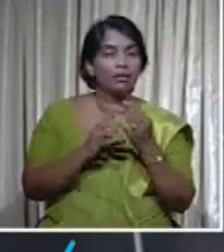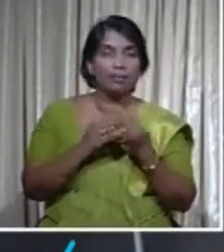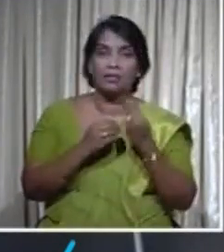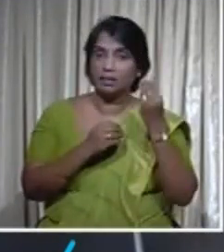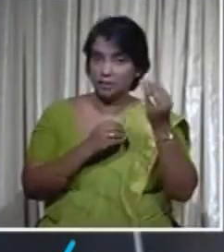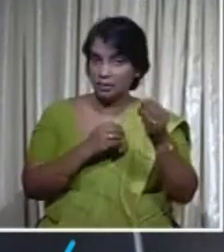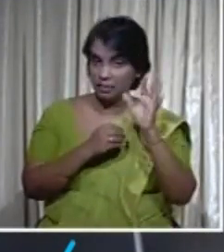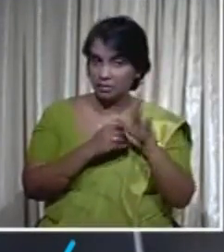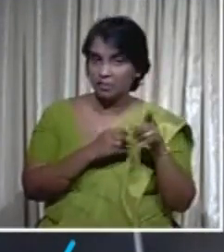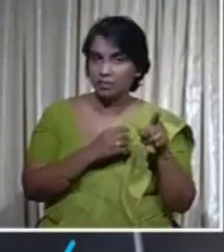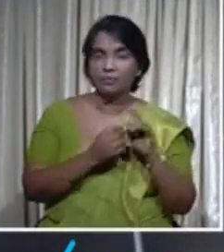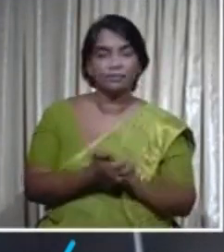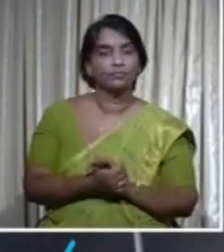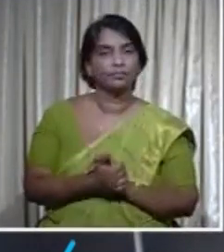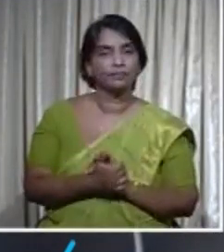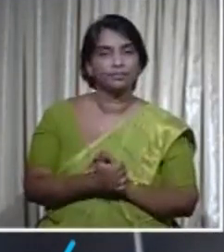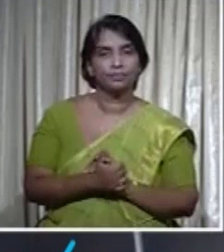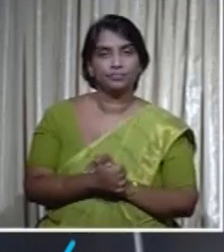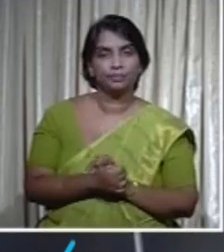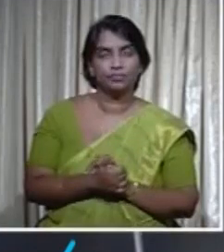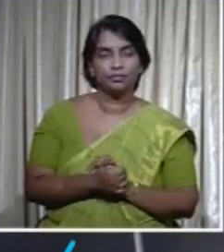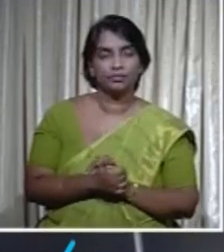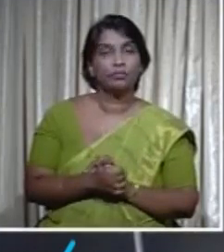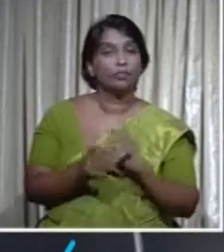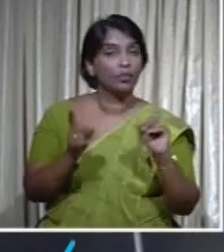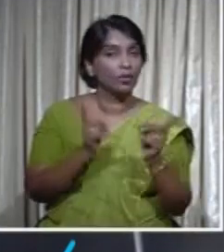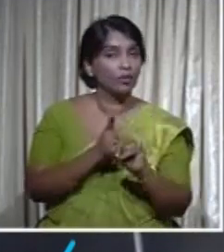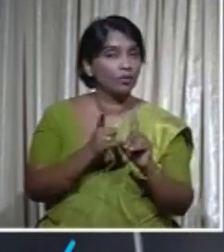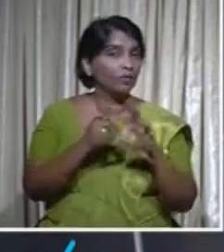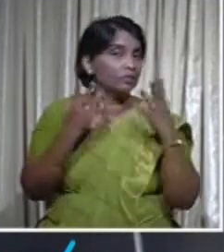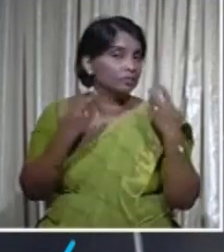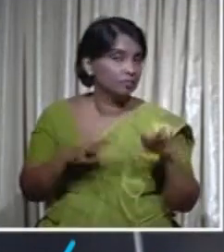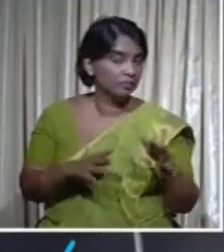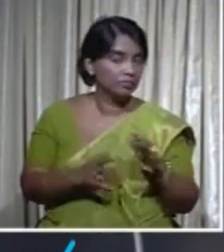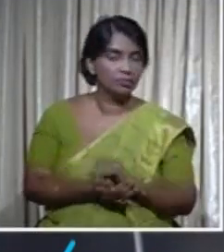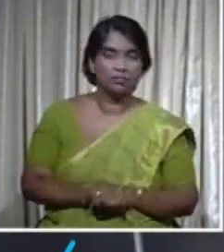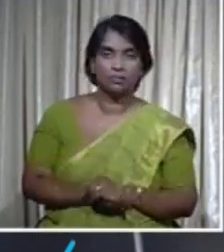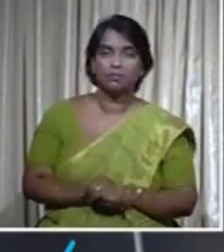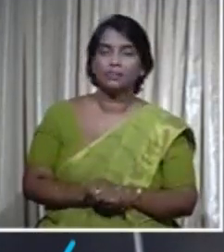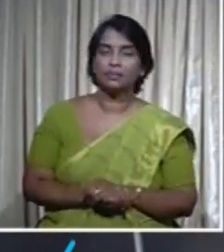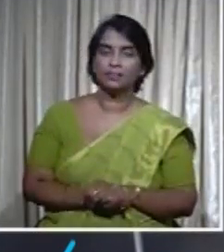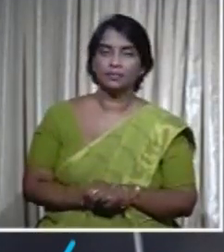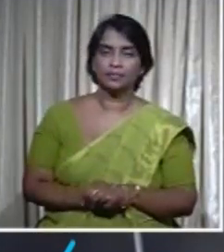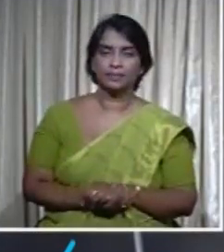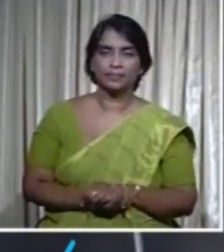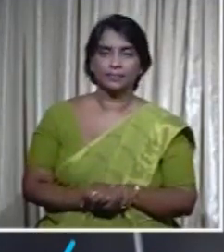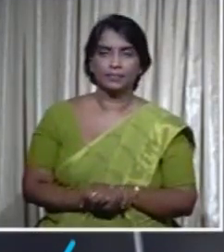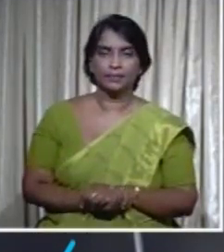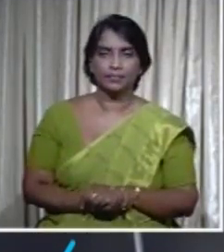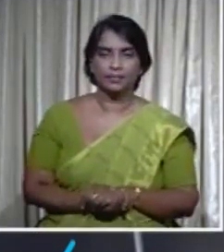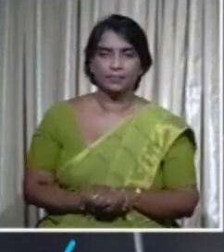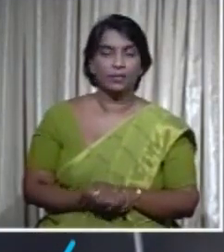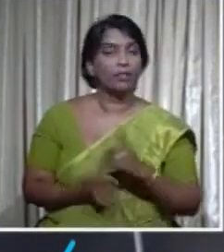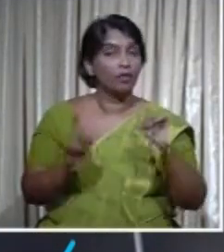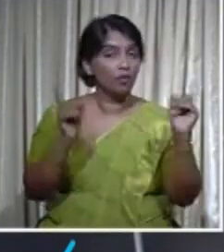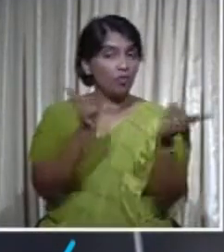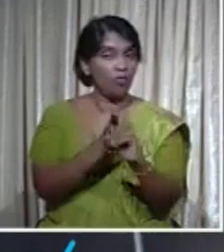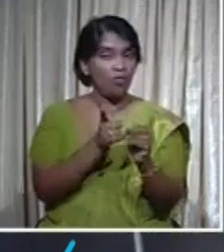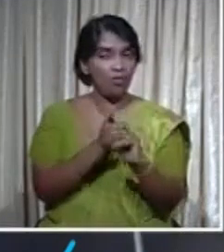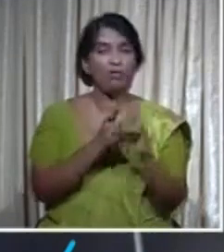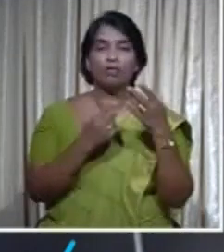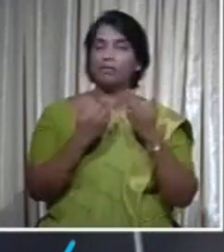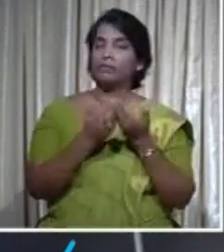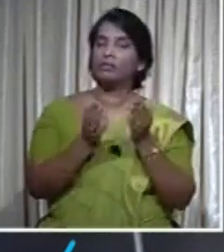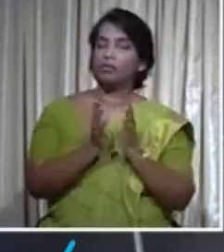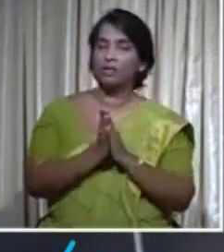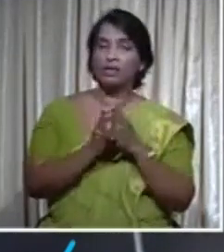போரிலே போர் இன்றைக்கு நிறுத்தப்பட்டிருக்கிறது போரிலே தன்னுடைய இனம் தன்னுடைய மண் என்று